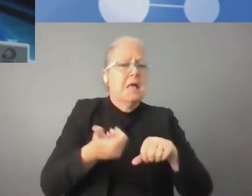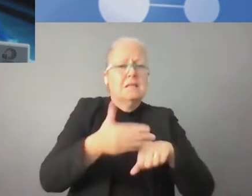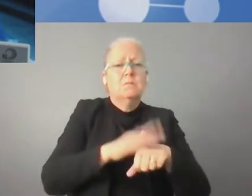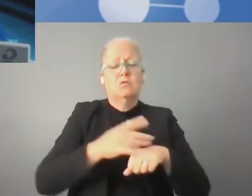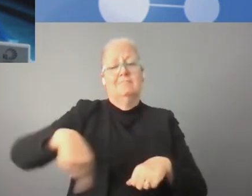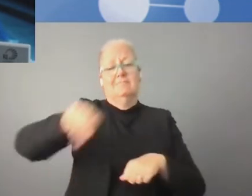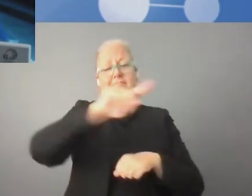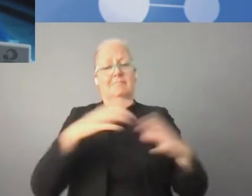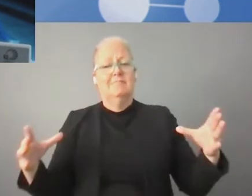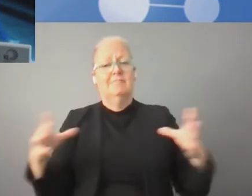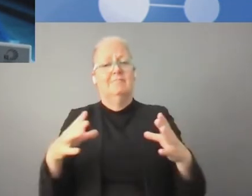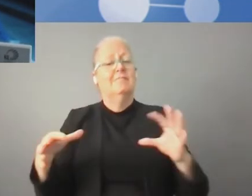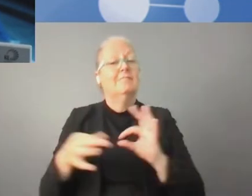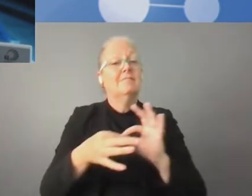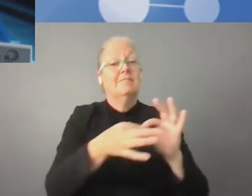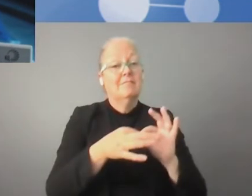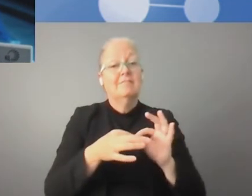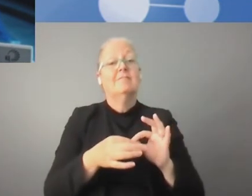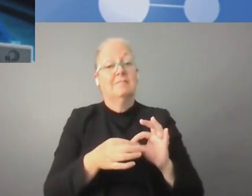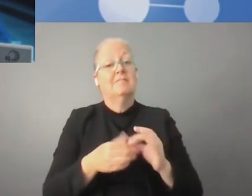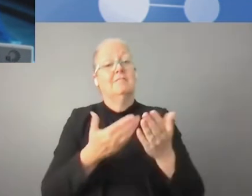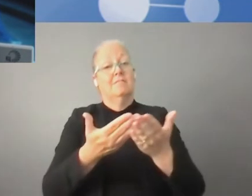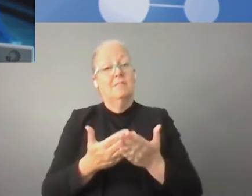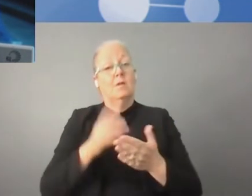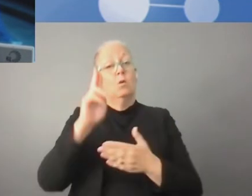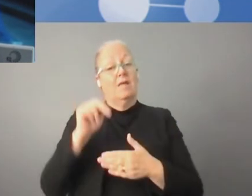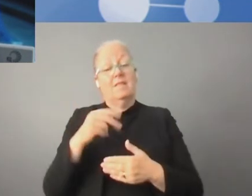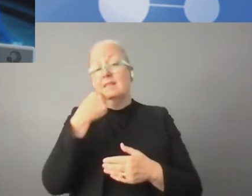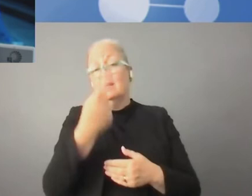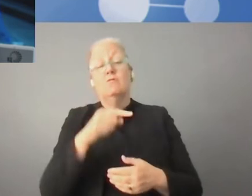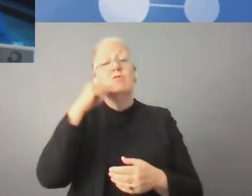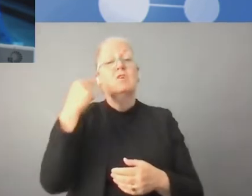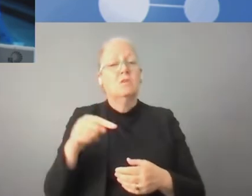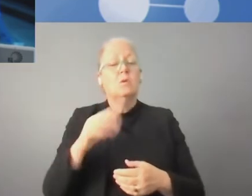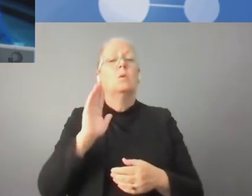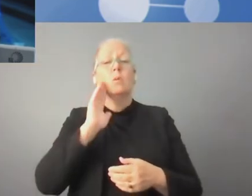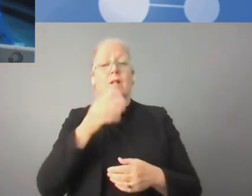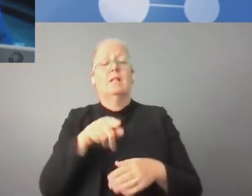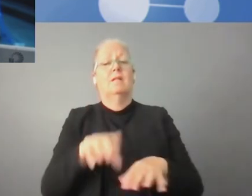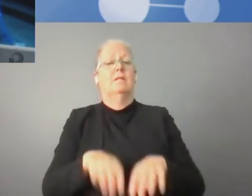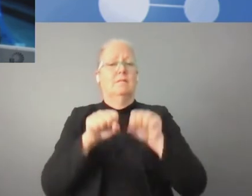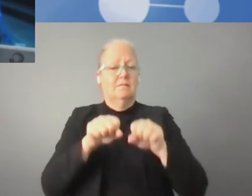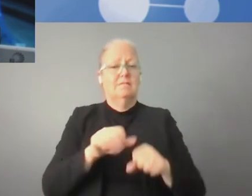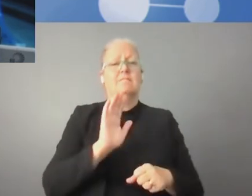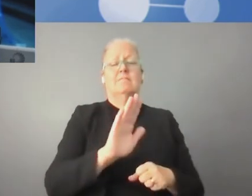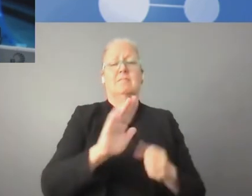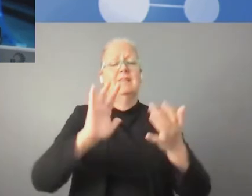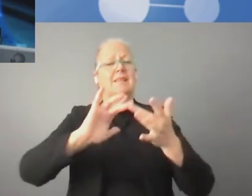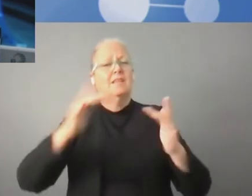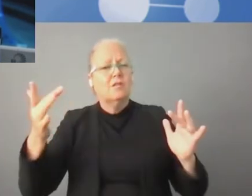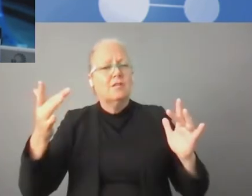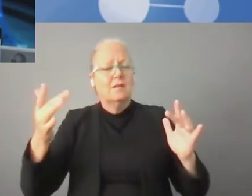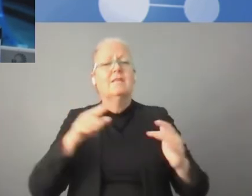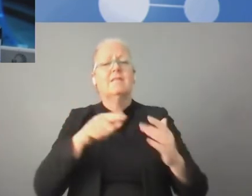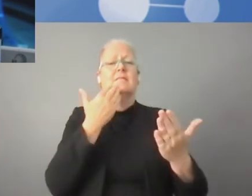想决定一个国际电子契约。这个契约会规定我们所